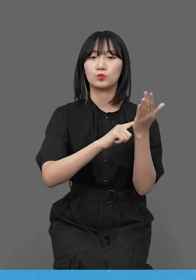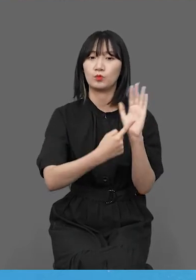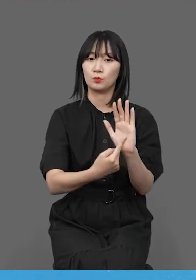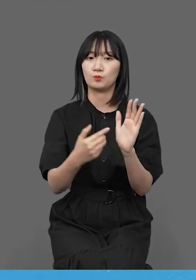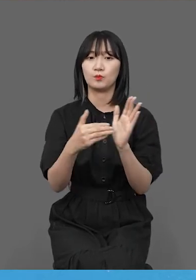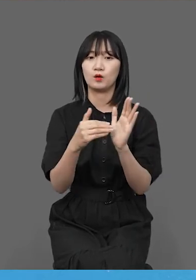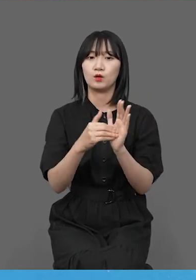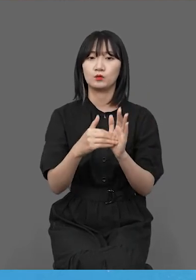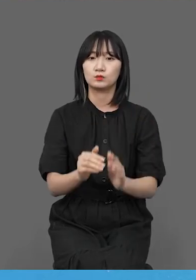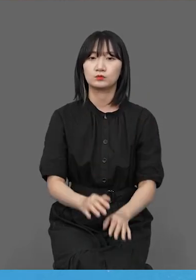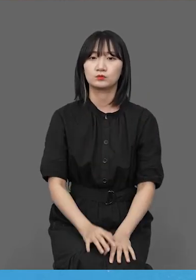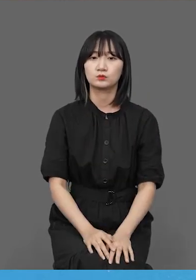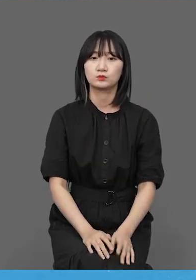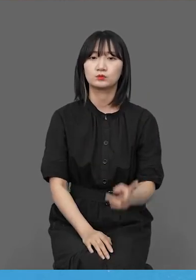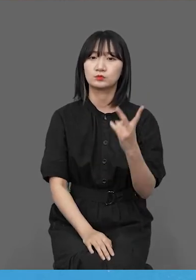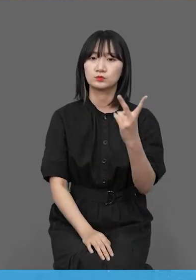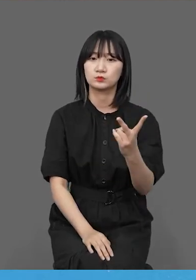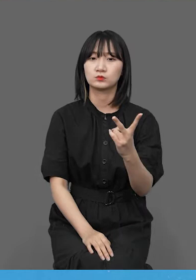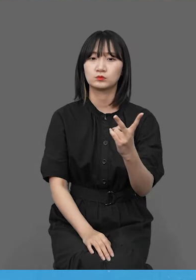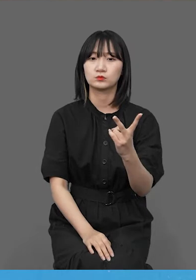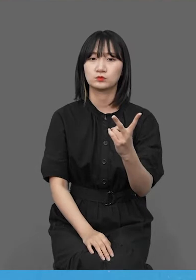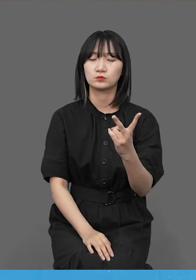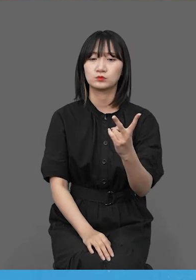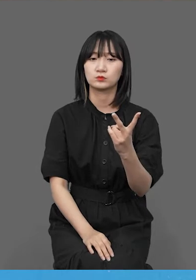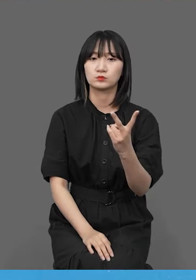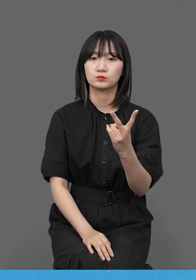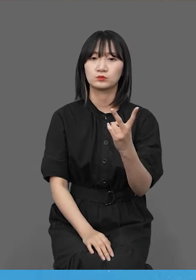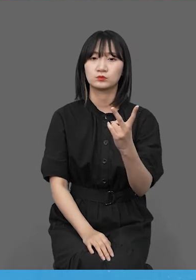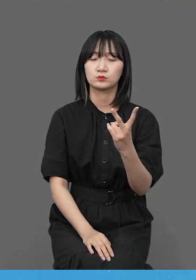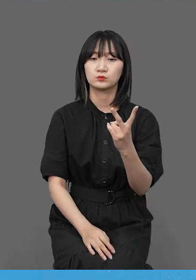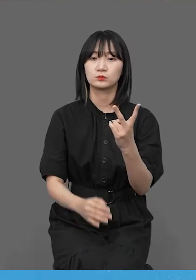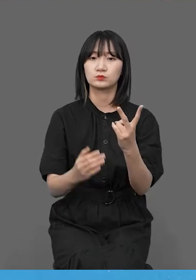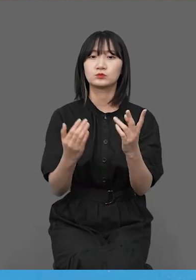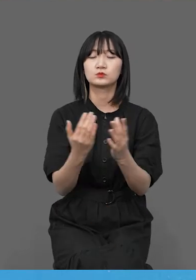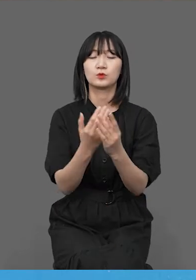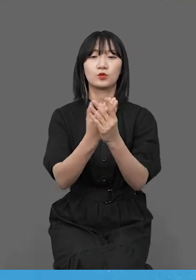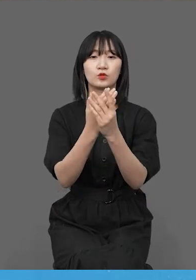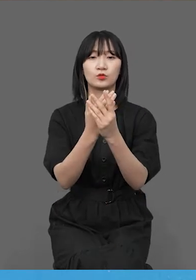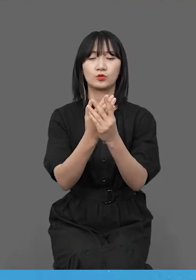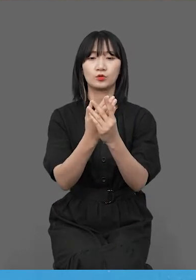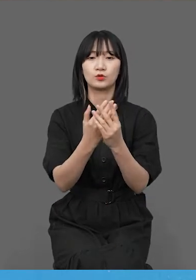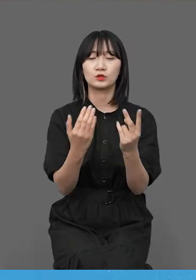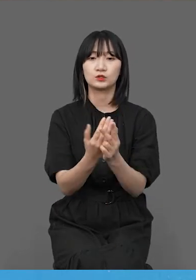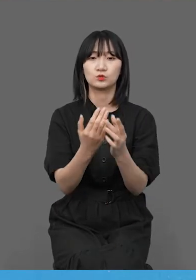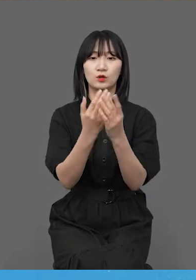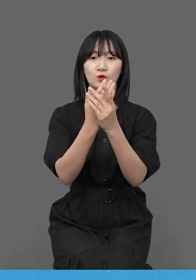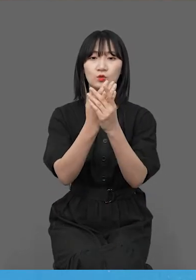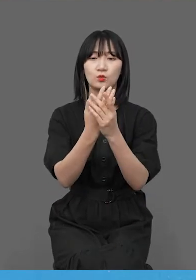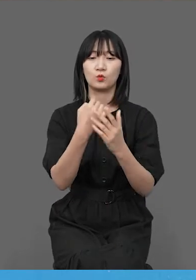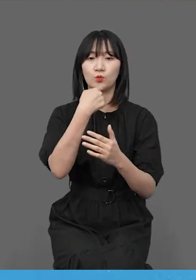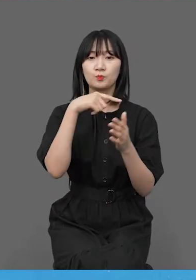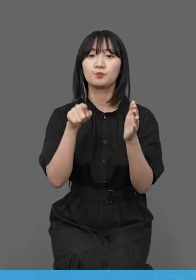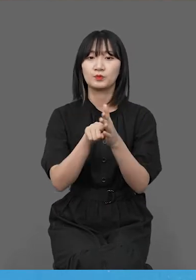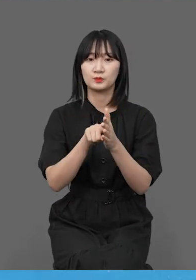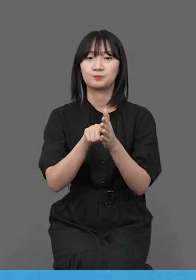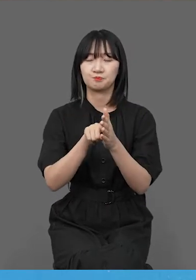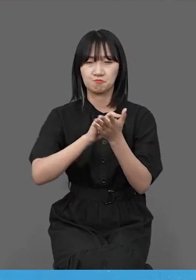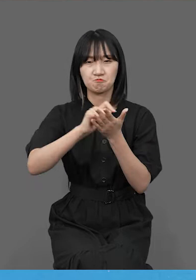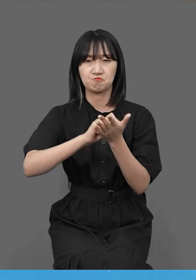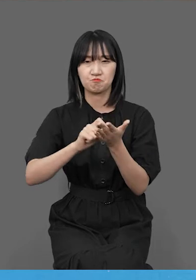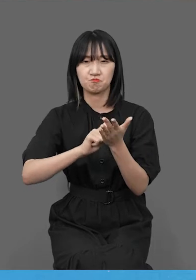그림으로 표현했을 때 2번 요 가운데 있는 그림은 진화론적으로 강력한 진화론적 믿음을 가지고 그려진